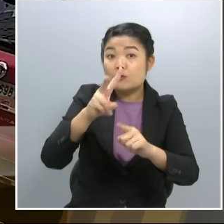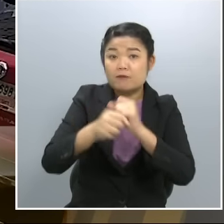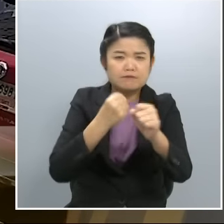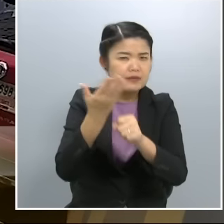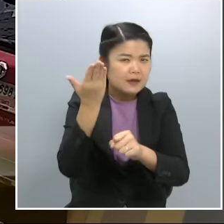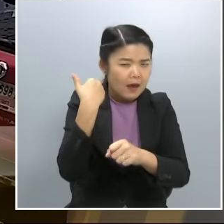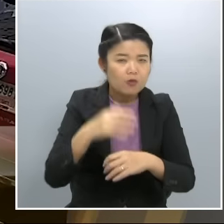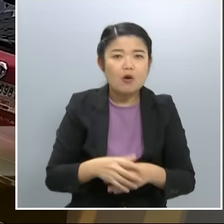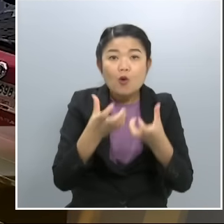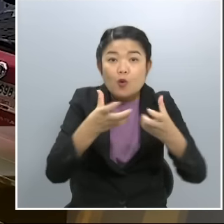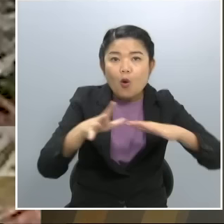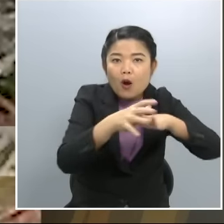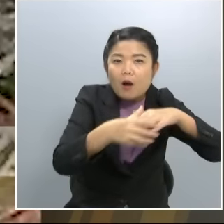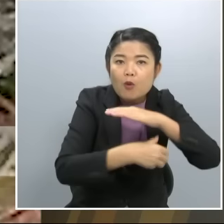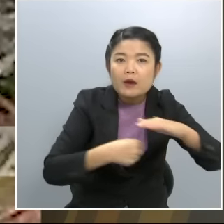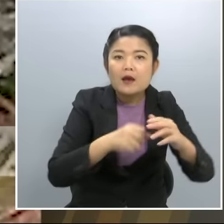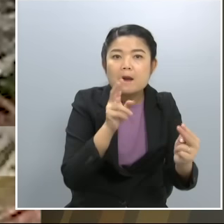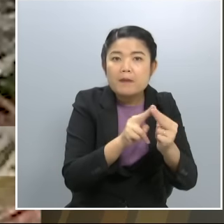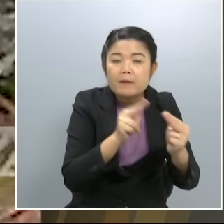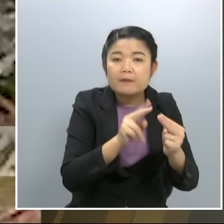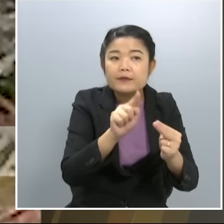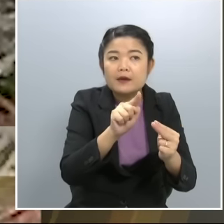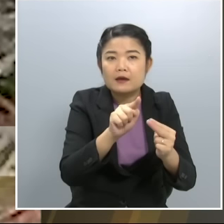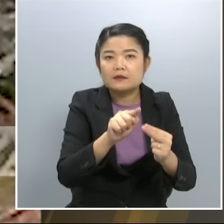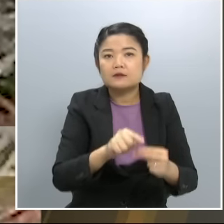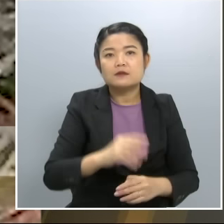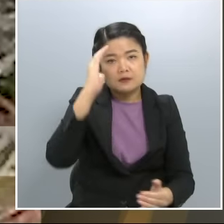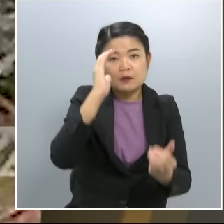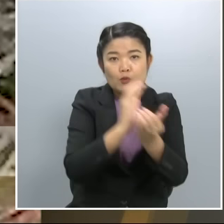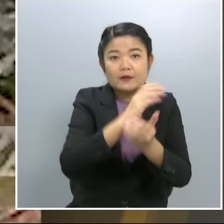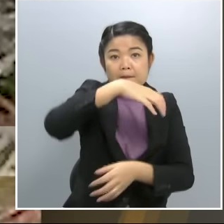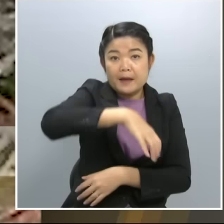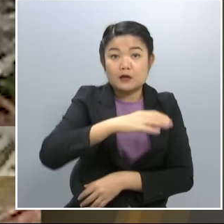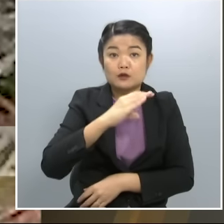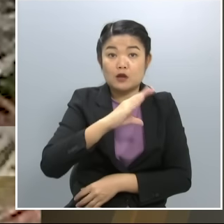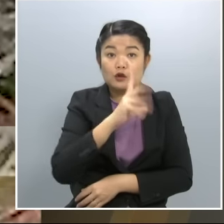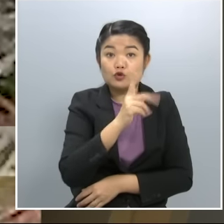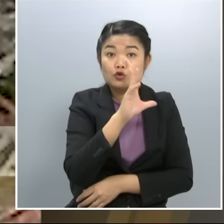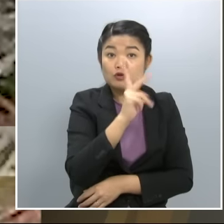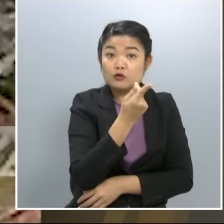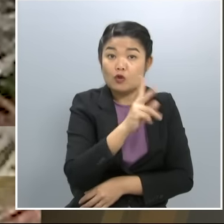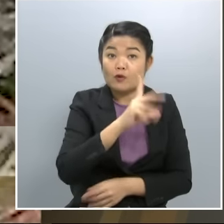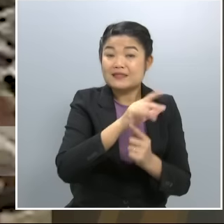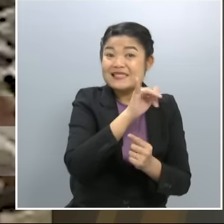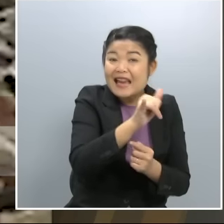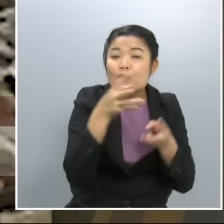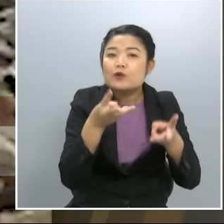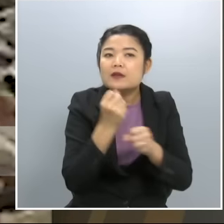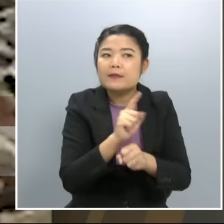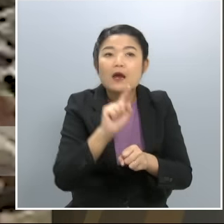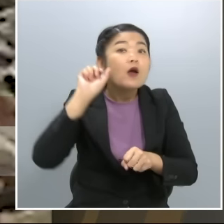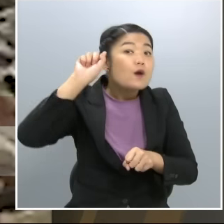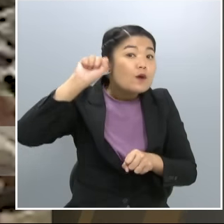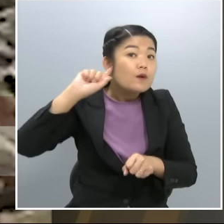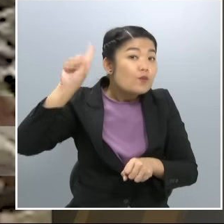เหตุชิงทรัพย์และข่มขืนตระทำำชำเราในพื้นที่สนโชคชัยอีกครั้งหนึคราวนี้ทำยังไงใช้ก็จี้ผู้หญิงที่ขับเอา